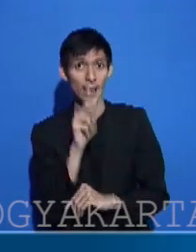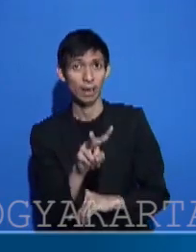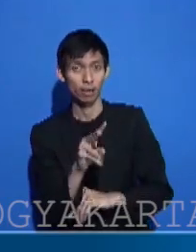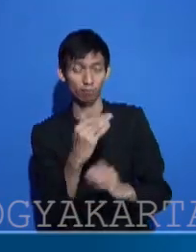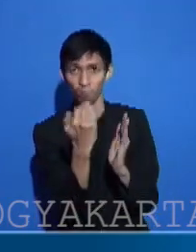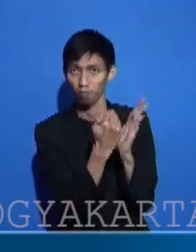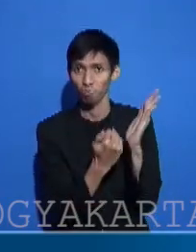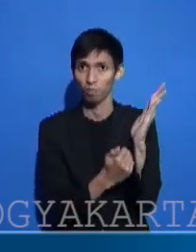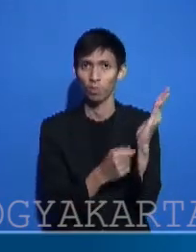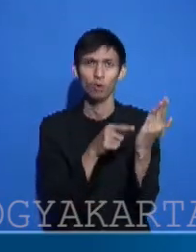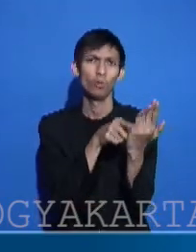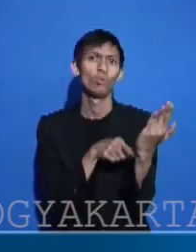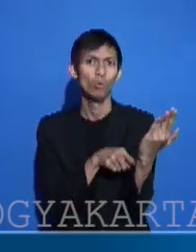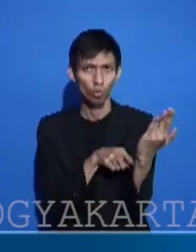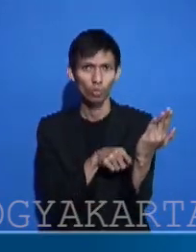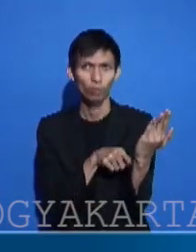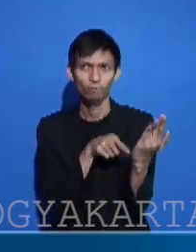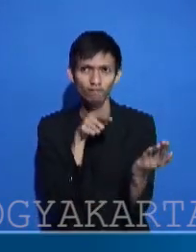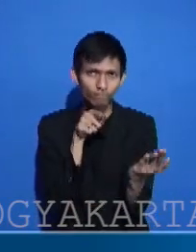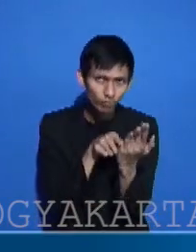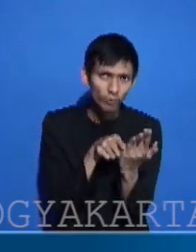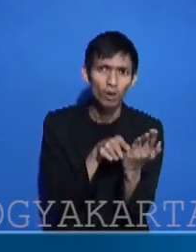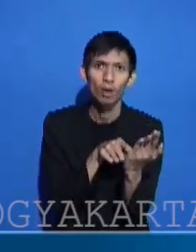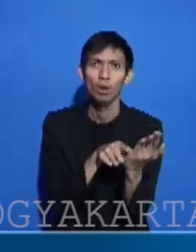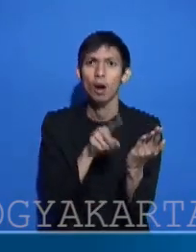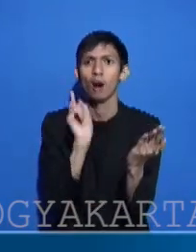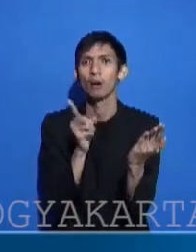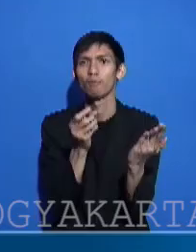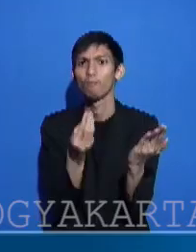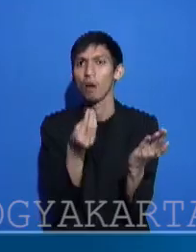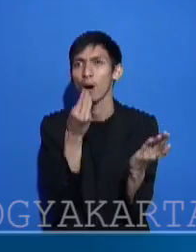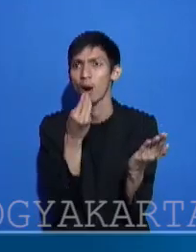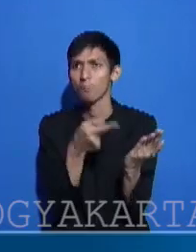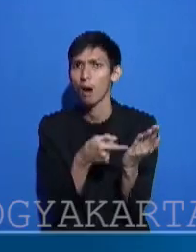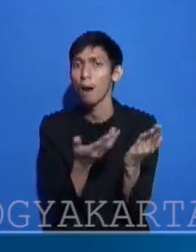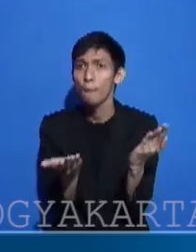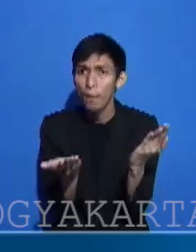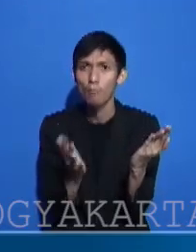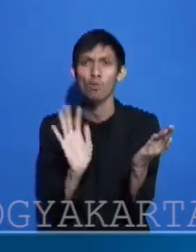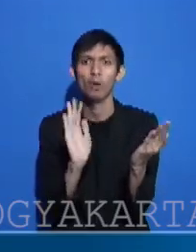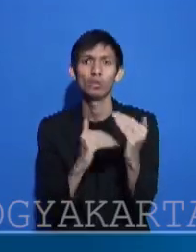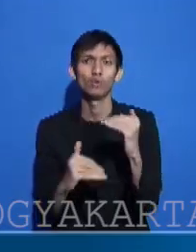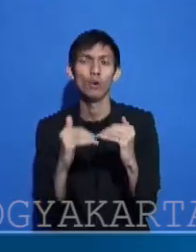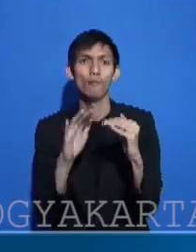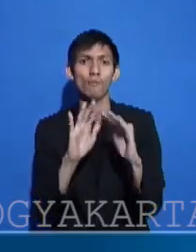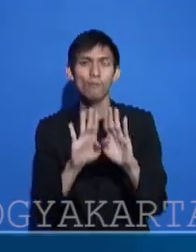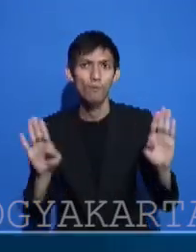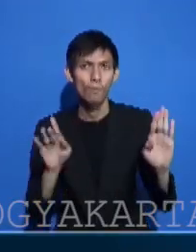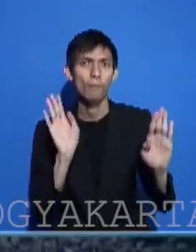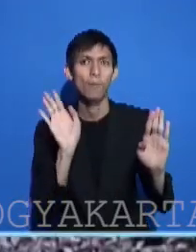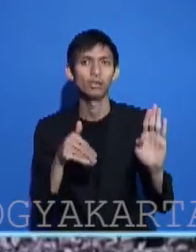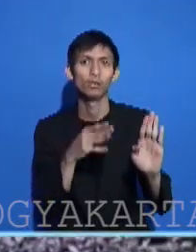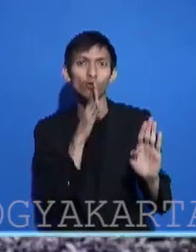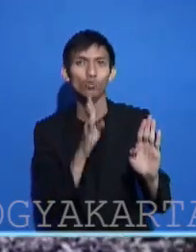lama kami harus menyebutkan daging apa yang dikonsumsi, ini belum menunjukkan asas keterbukaan ataupun kejujuran ketika